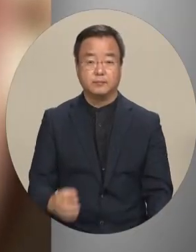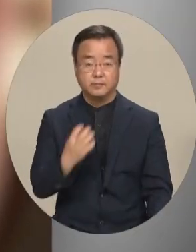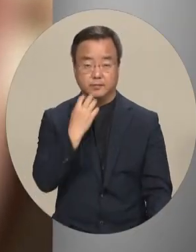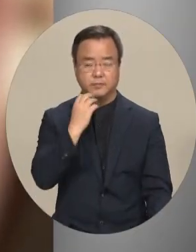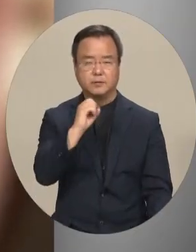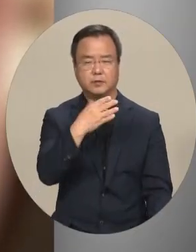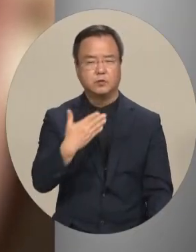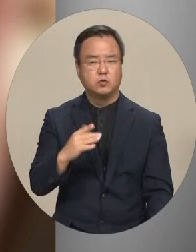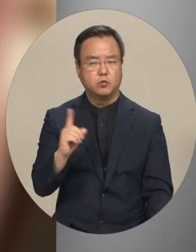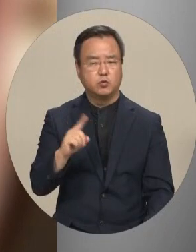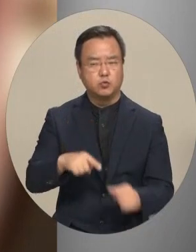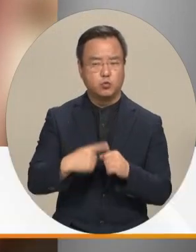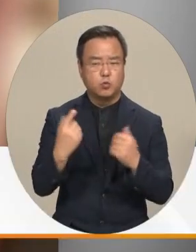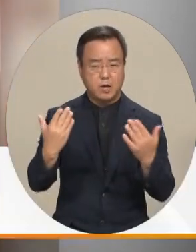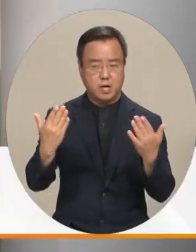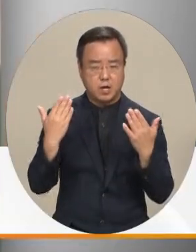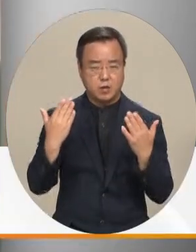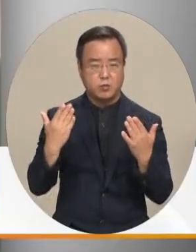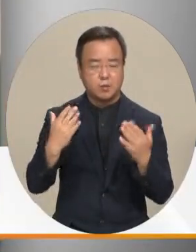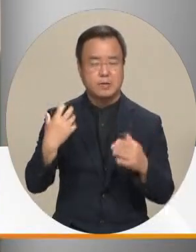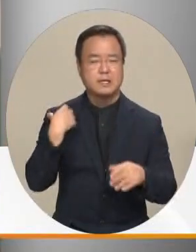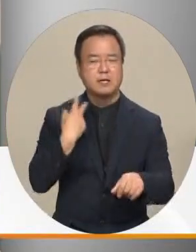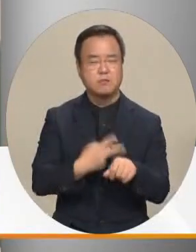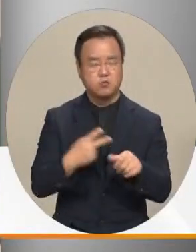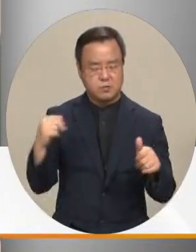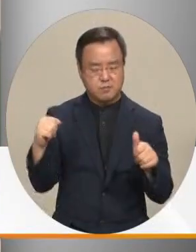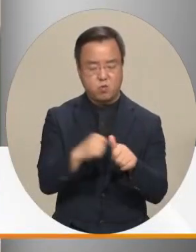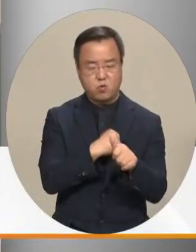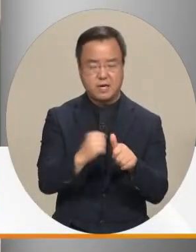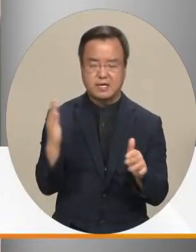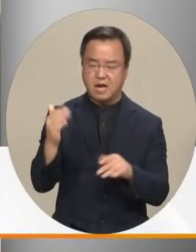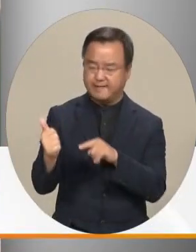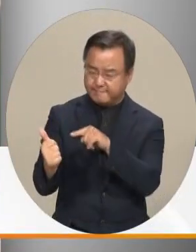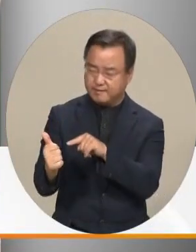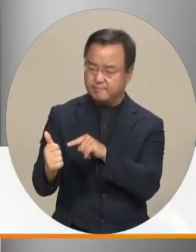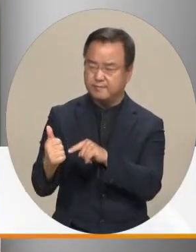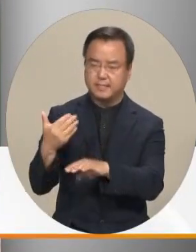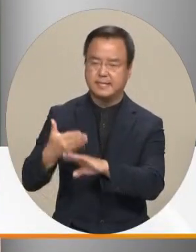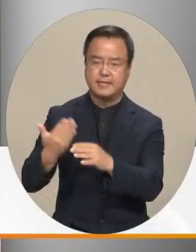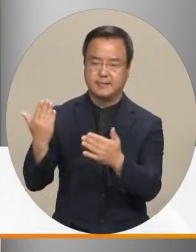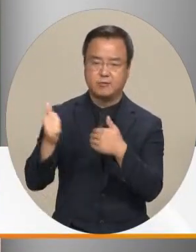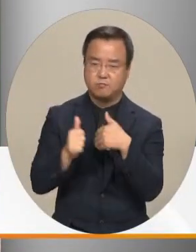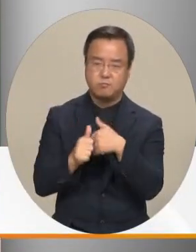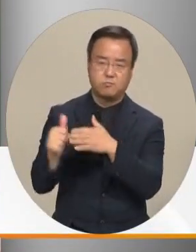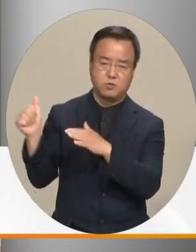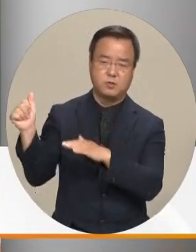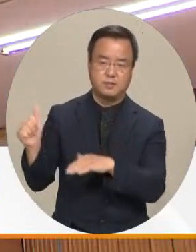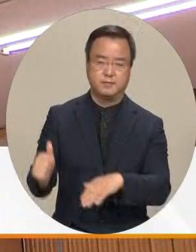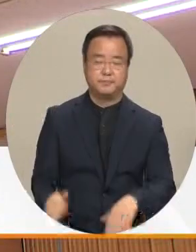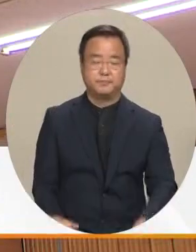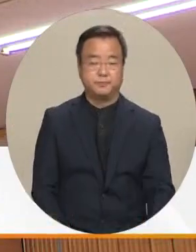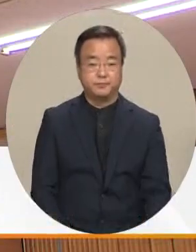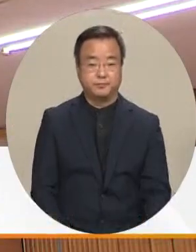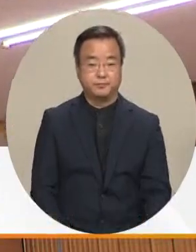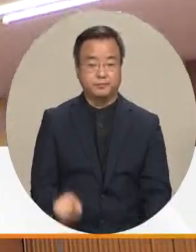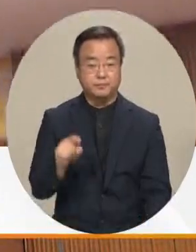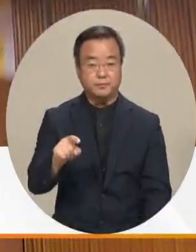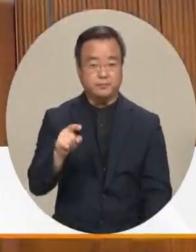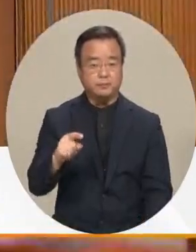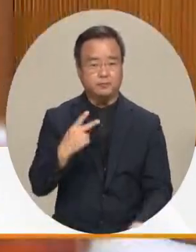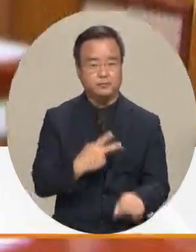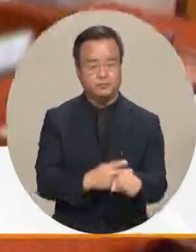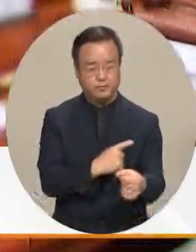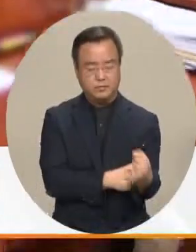서울 양천구 한 초등학교에서 담임교사 폭행한 학생에 대해 강제전학조치가 내려졌습니다 해당 학교 그제